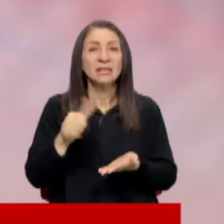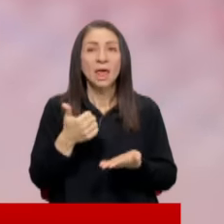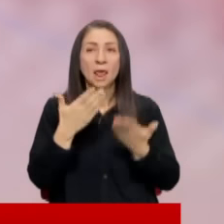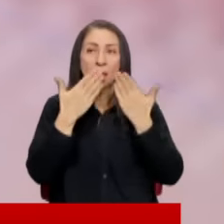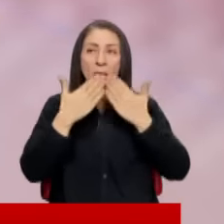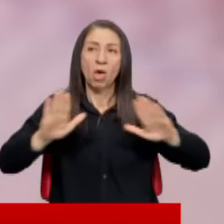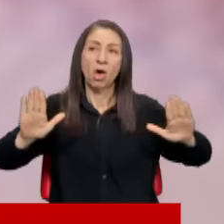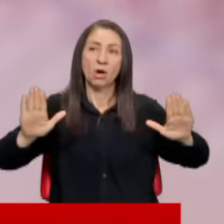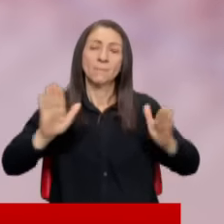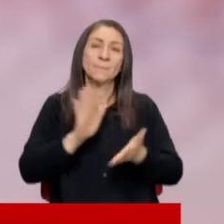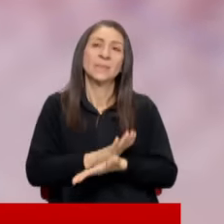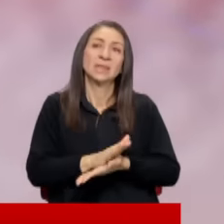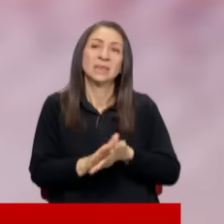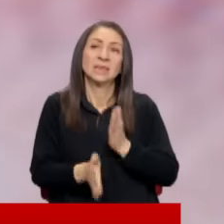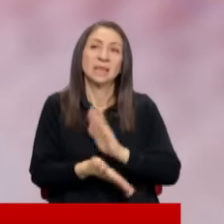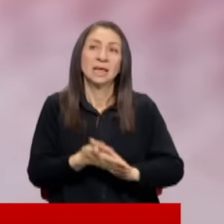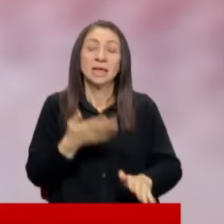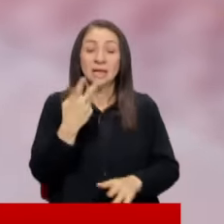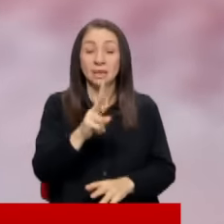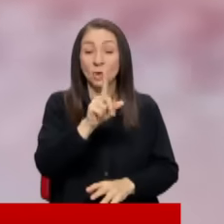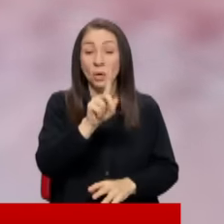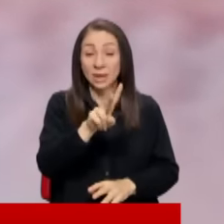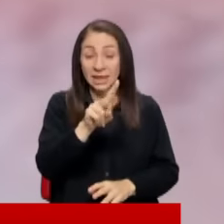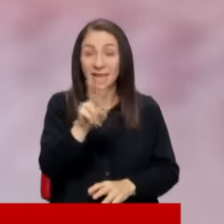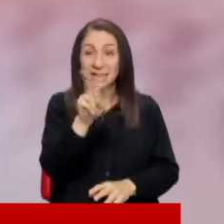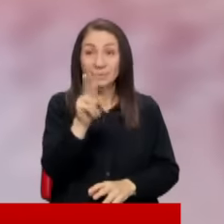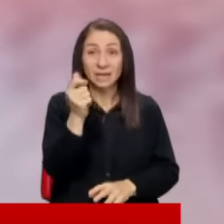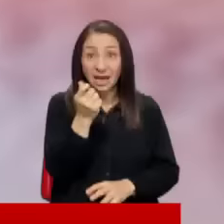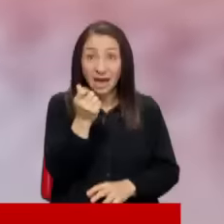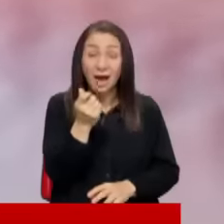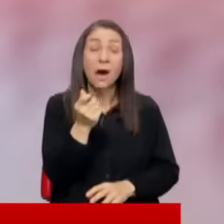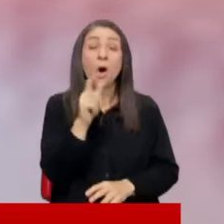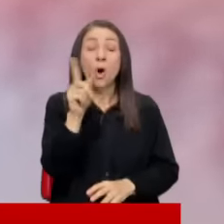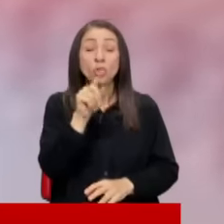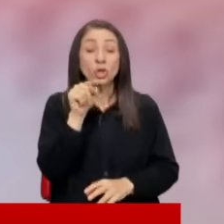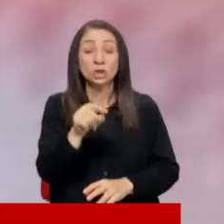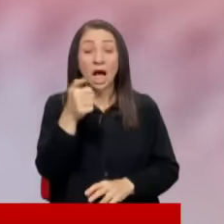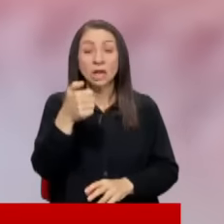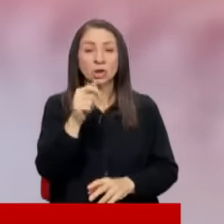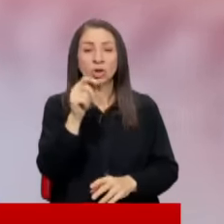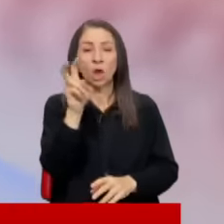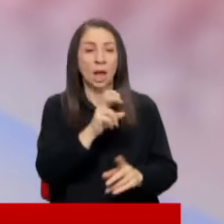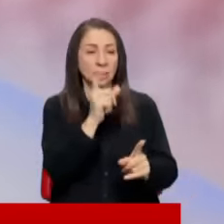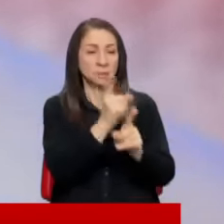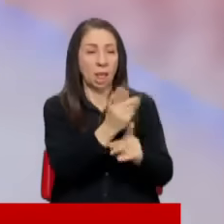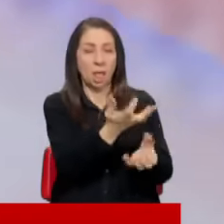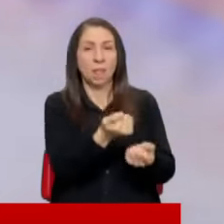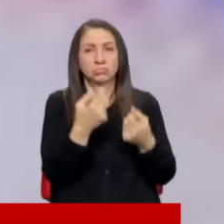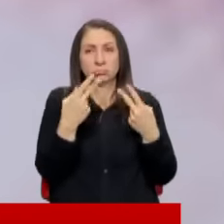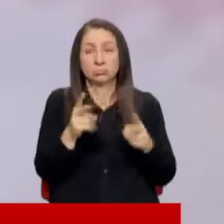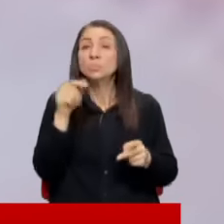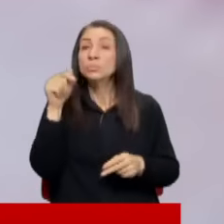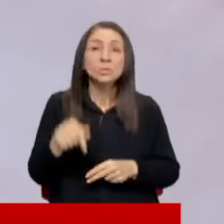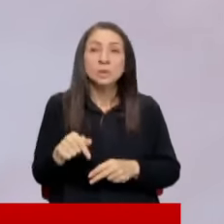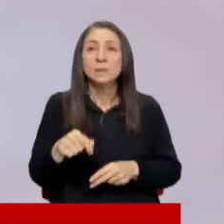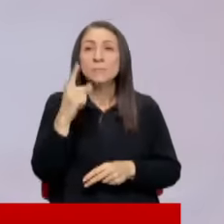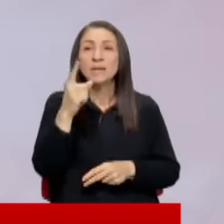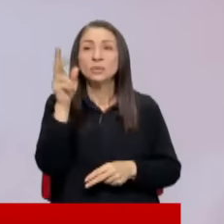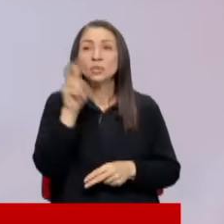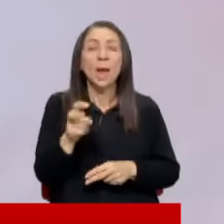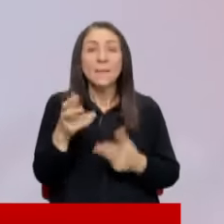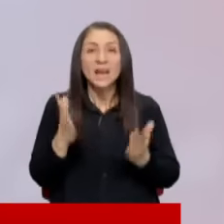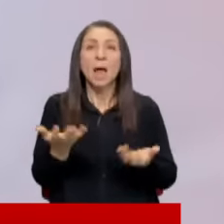yok, kalmadı. 2012'de 20 liraya 10.6 dolar alınabiliyordu. Bugün 1